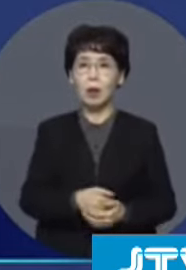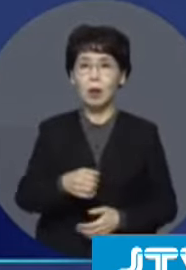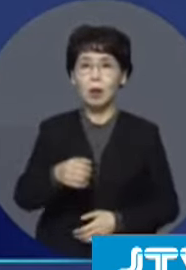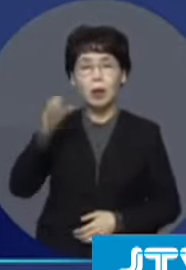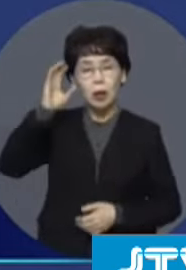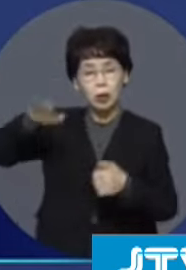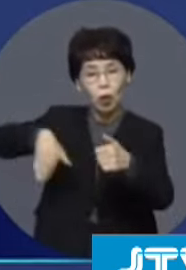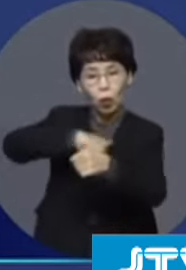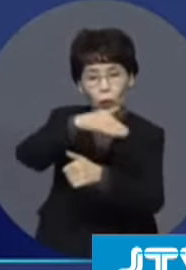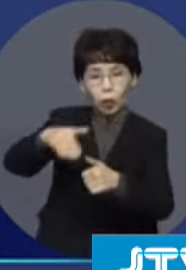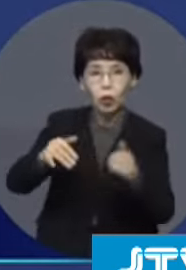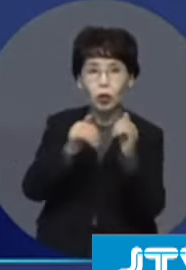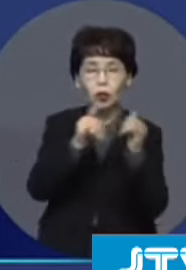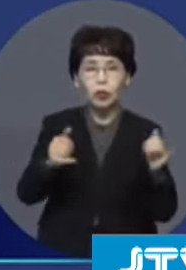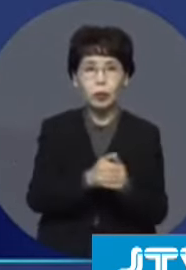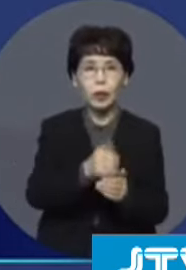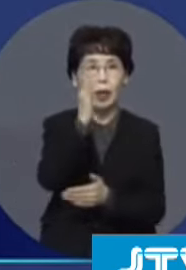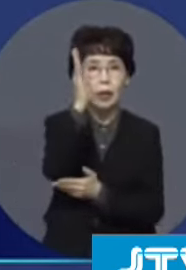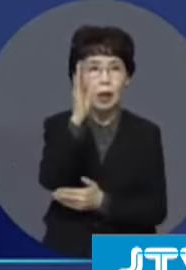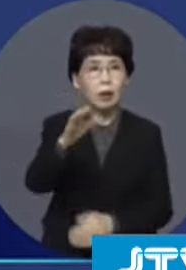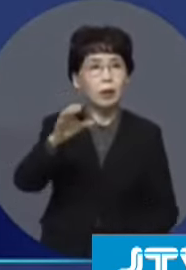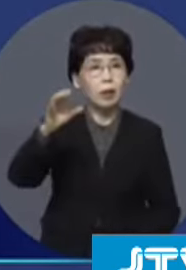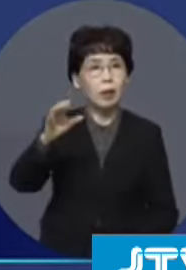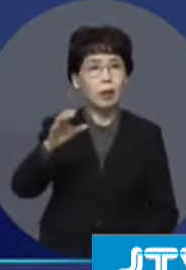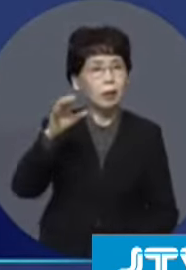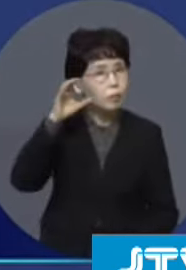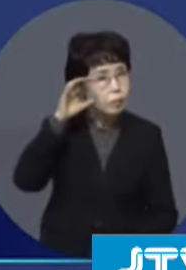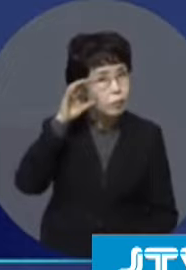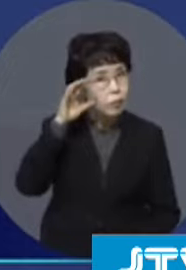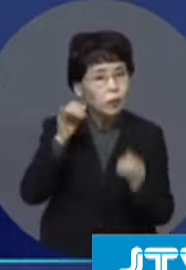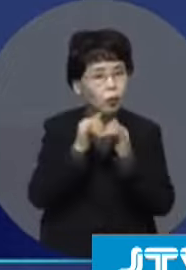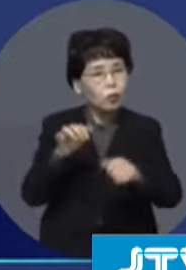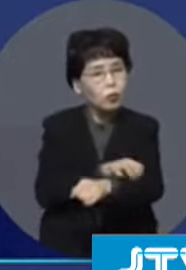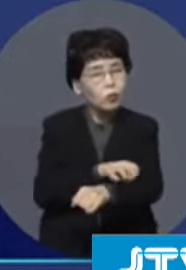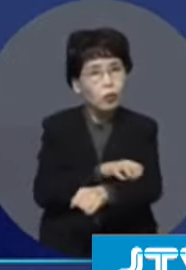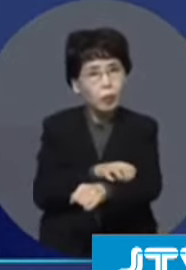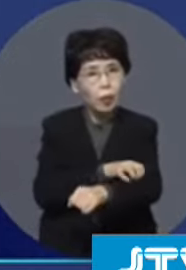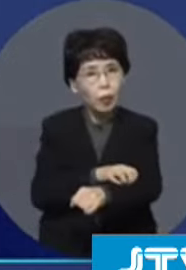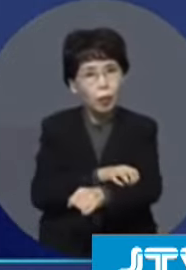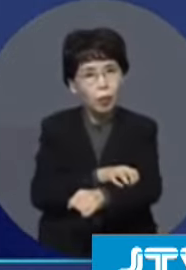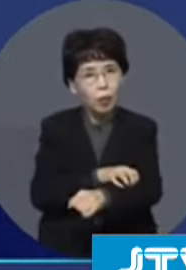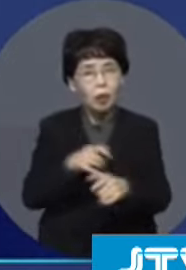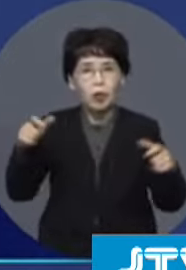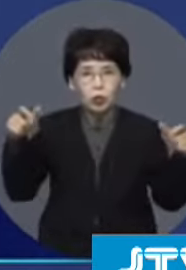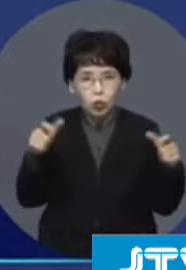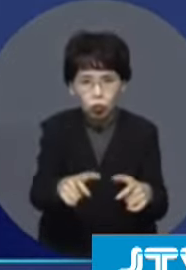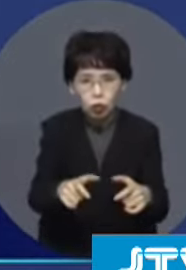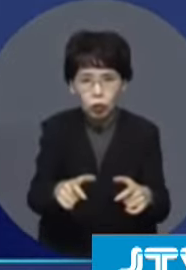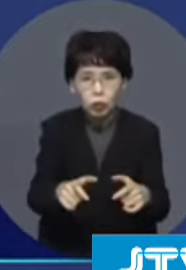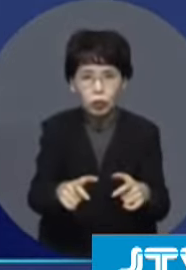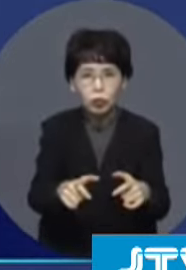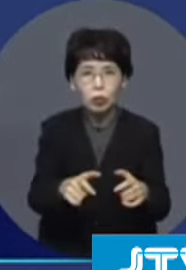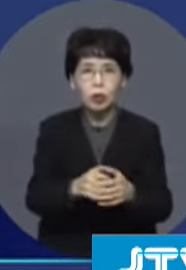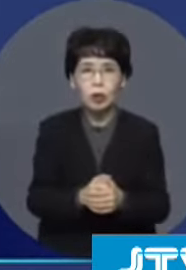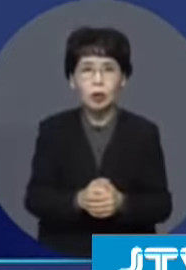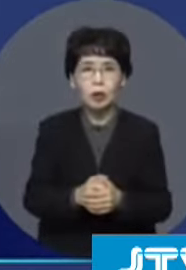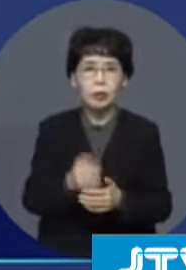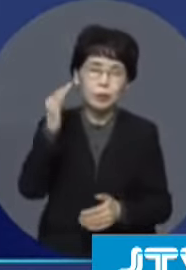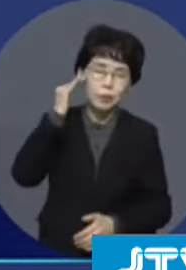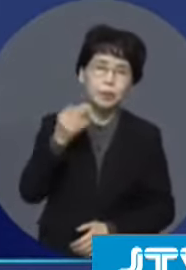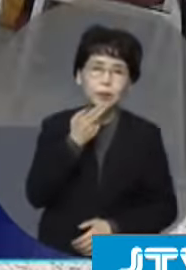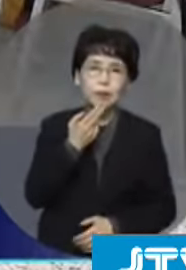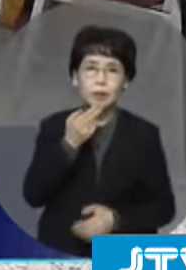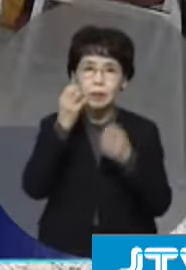여론과 민심에 귀를 기울여 국민의 불편을 최소화하고 차질 없이 개혁을 완수할 수